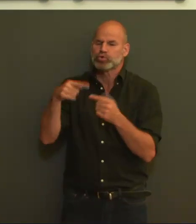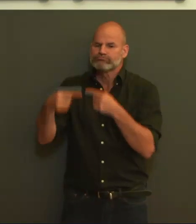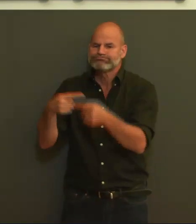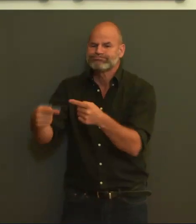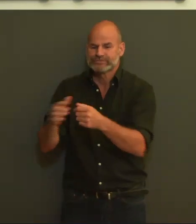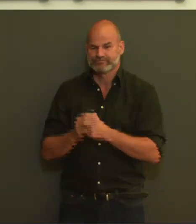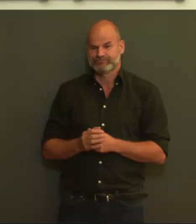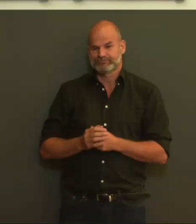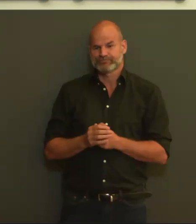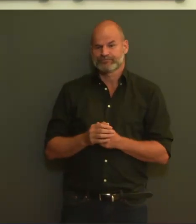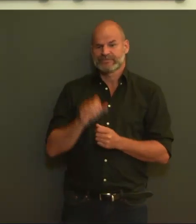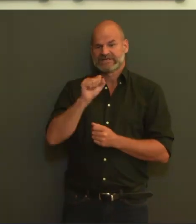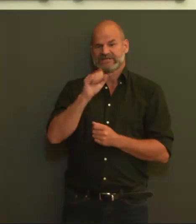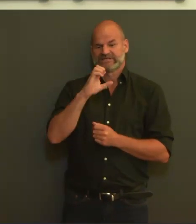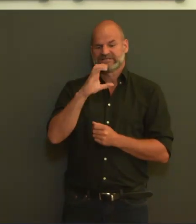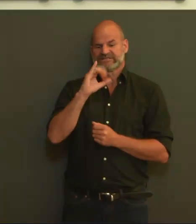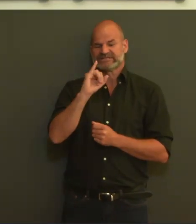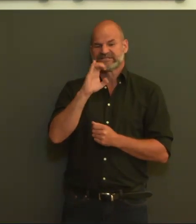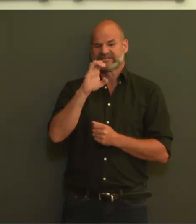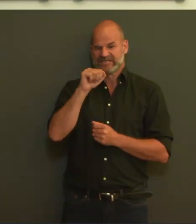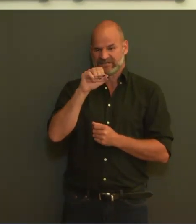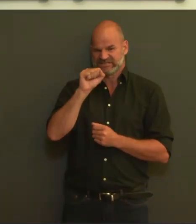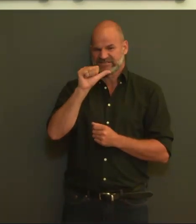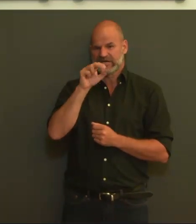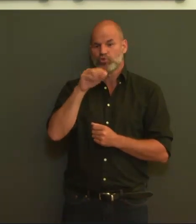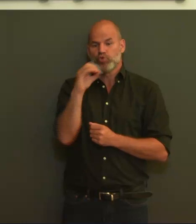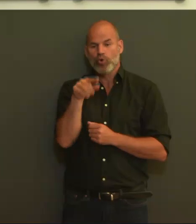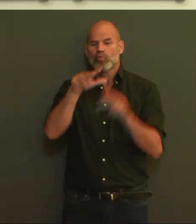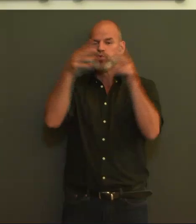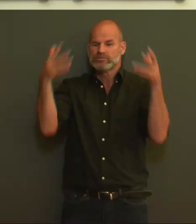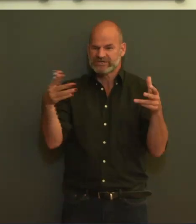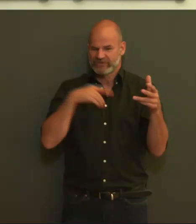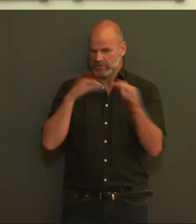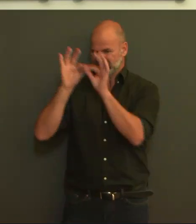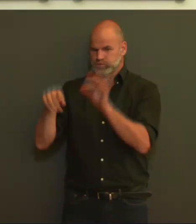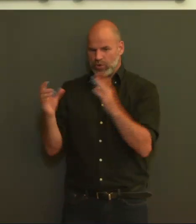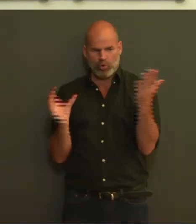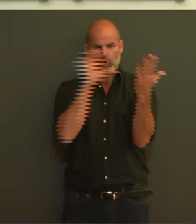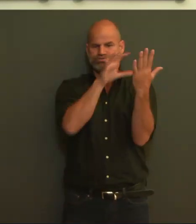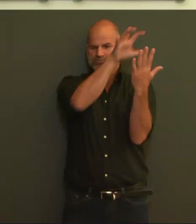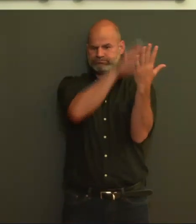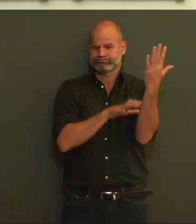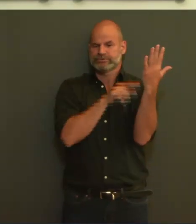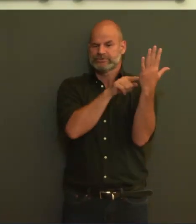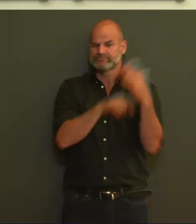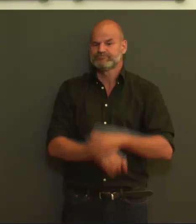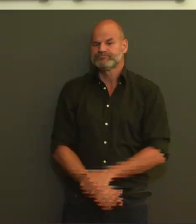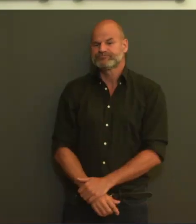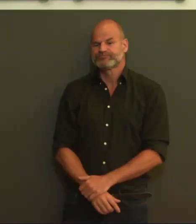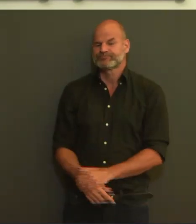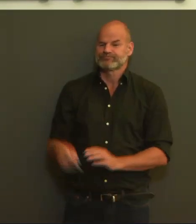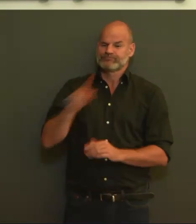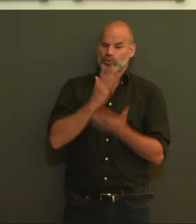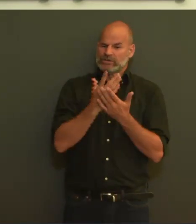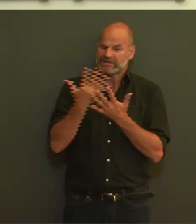Het gaat om cijfers die we verzameld hebben in België sinds het begin van de epidemie in maart tot en met 28